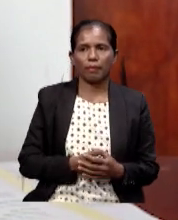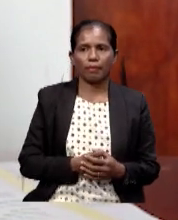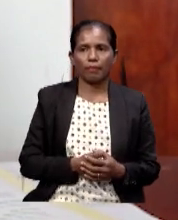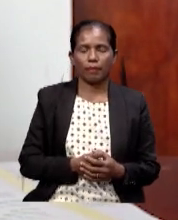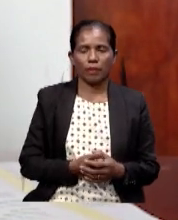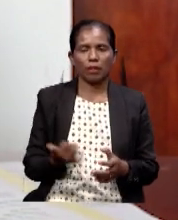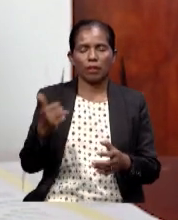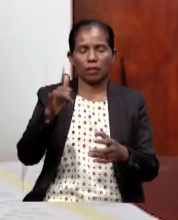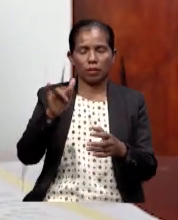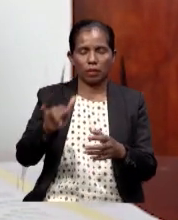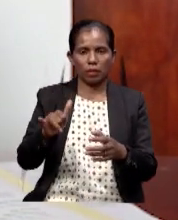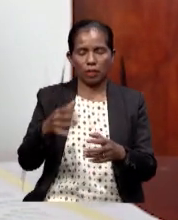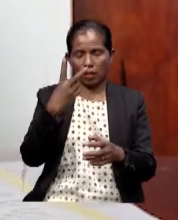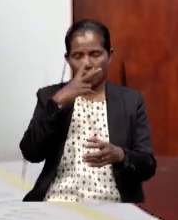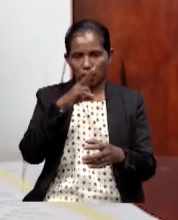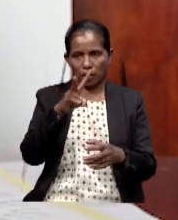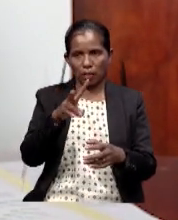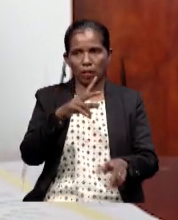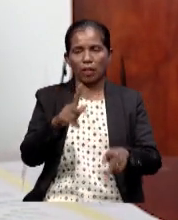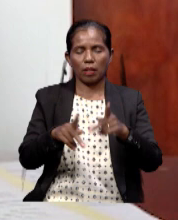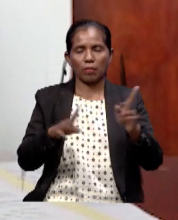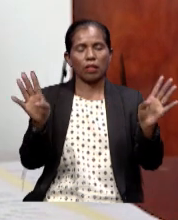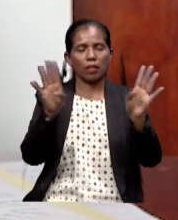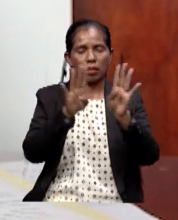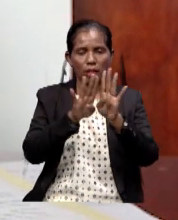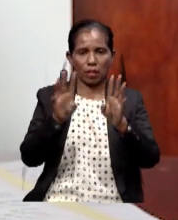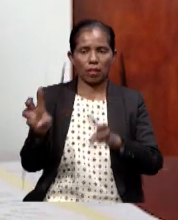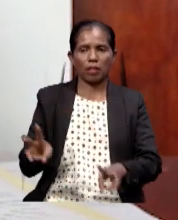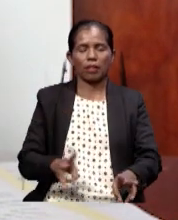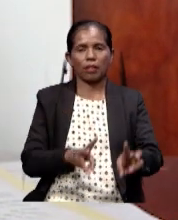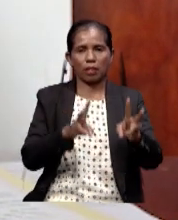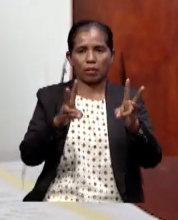sira patroli, bahaya naba, ho di are emata ke dalang nebe bawa